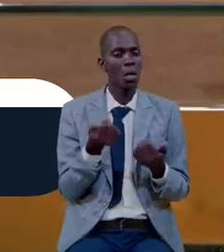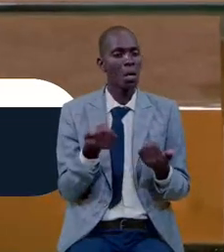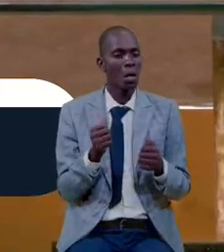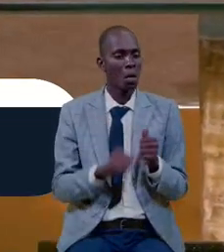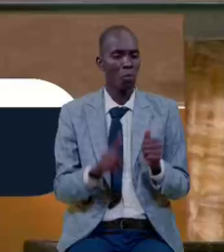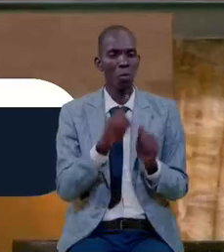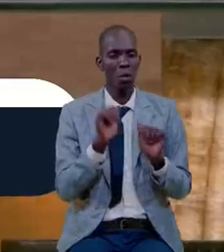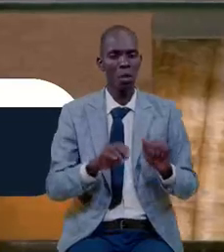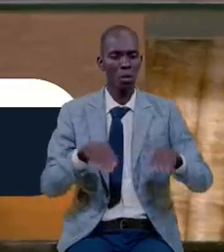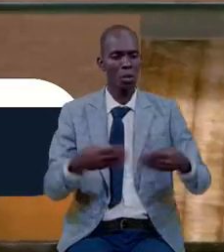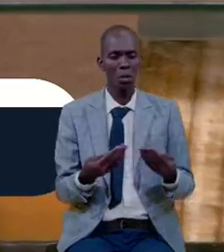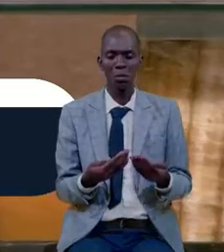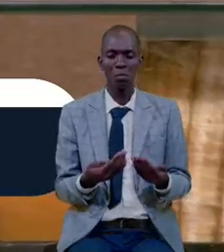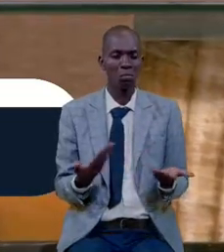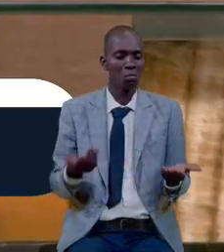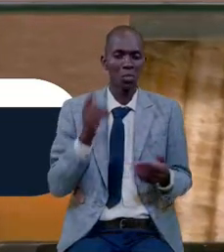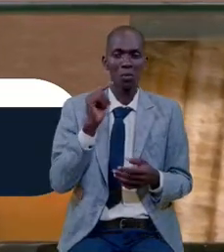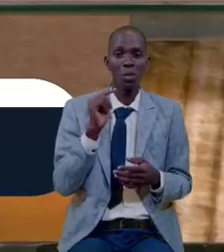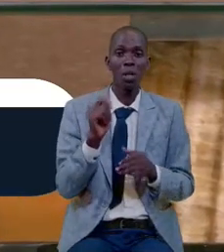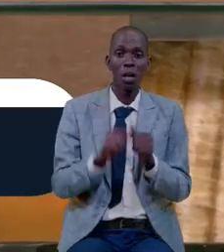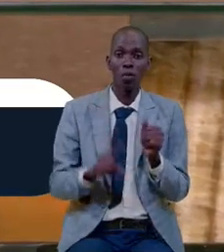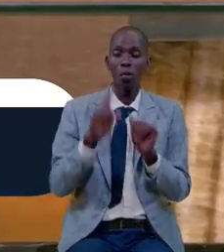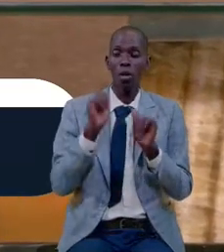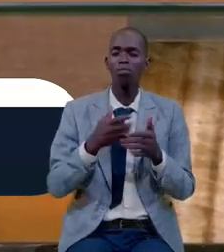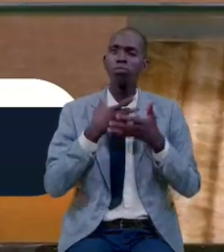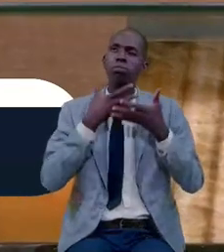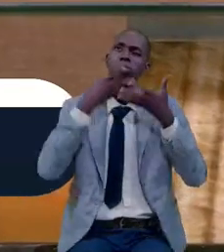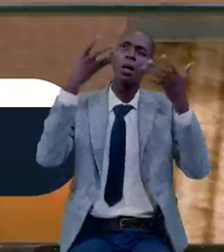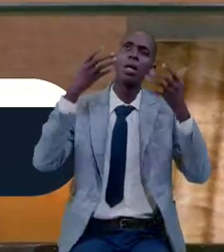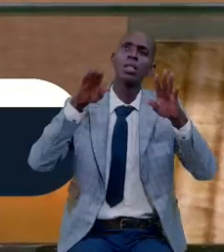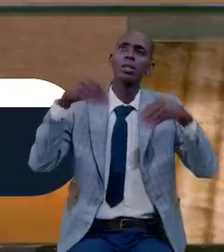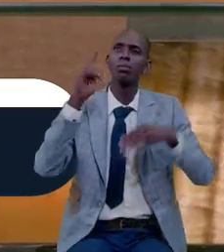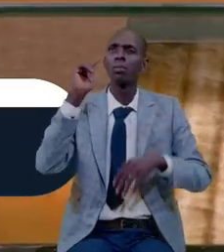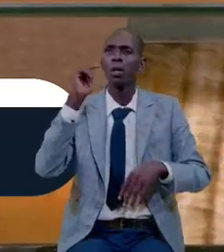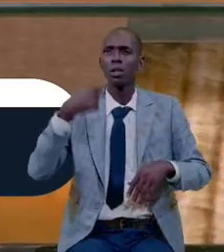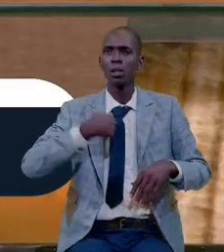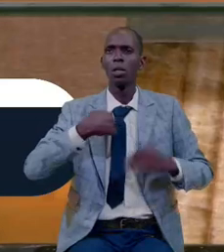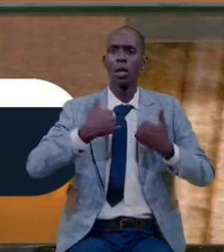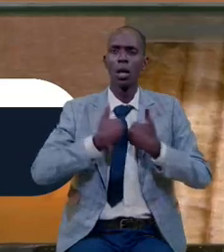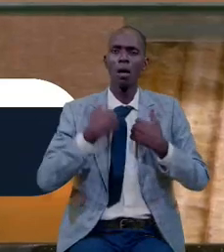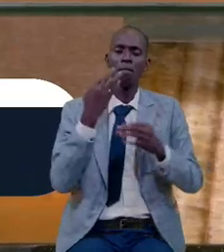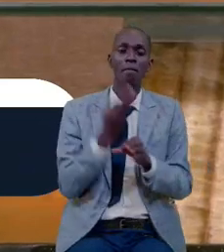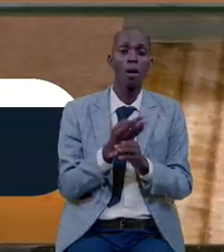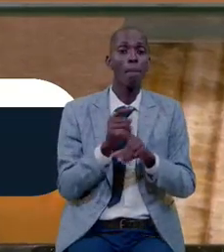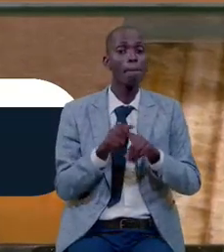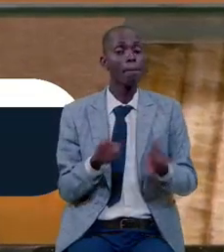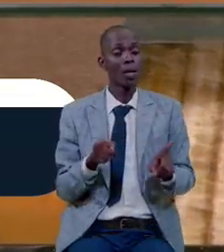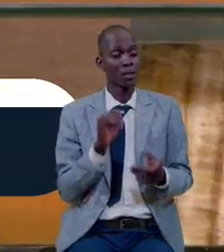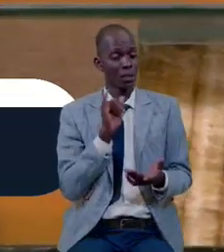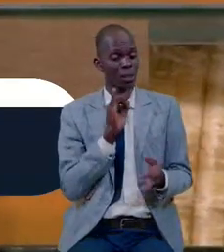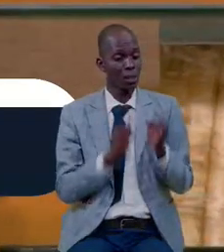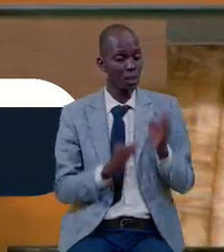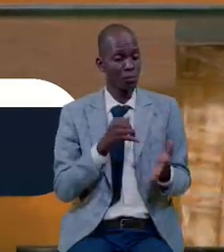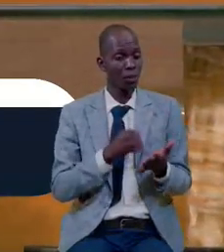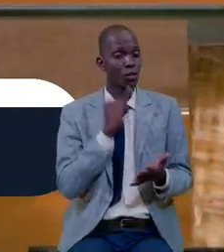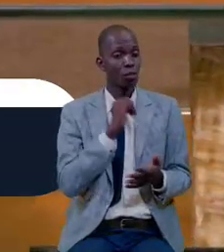fruits spirituels. N'importe qui peut donner son témoignage, crier que j'ai la foi. Mais ce n'est pas la foi. Si